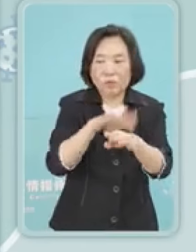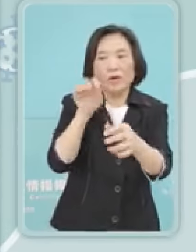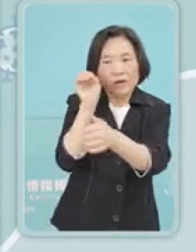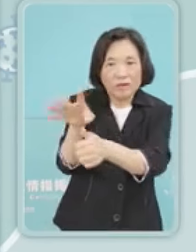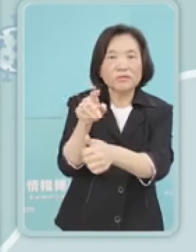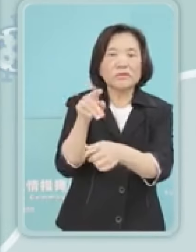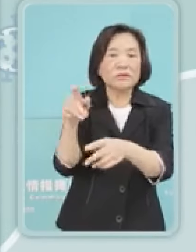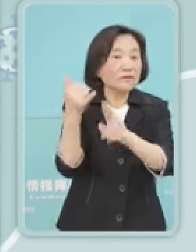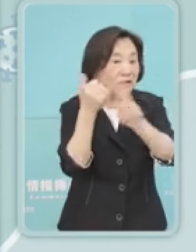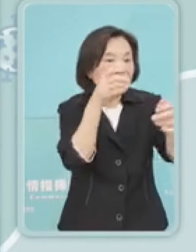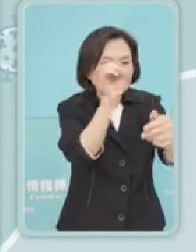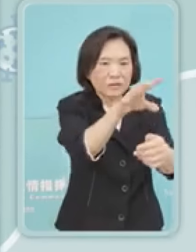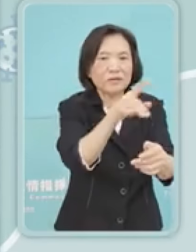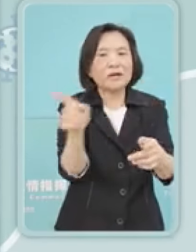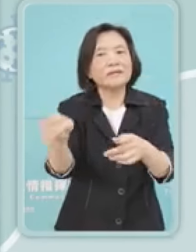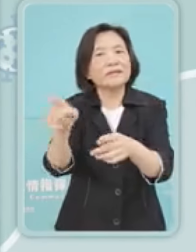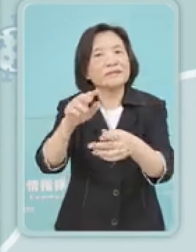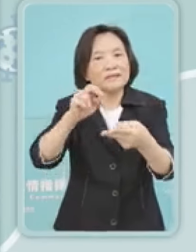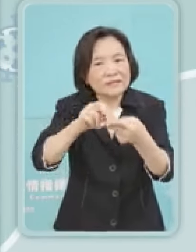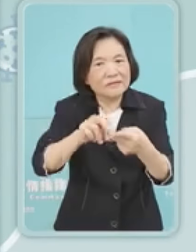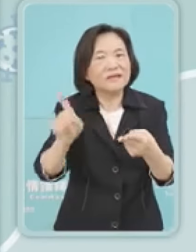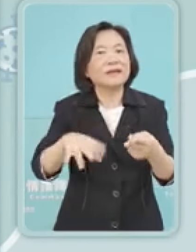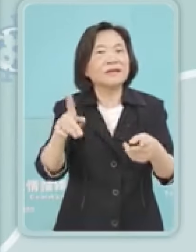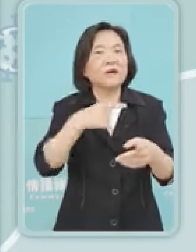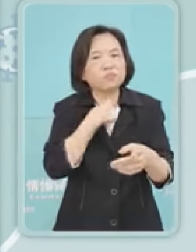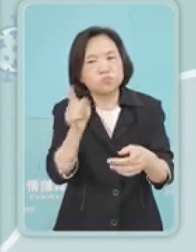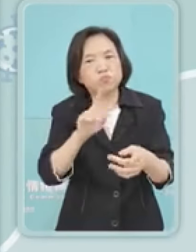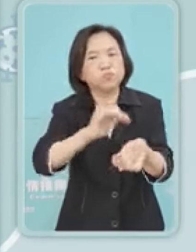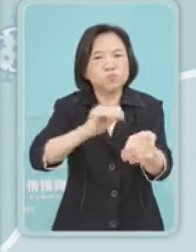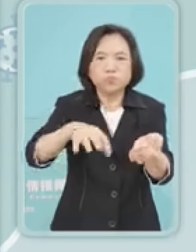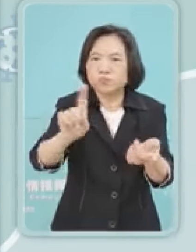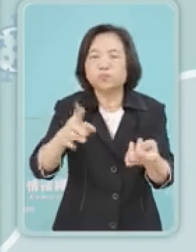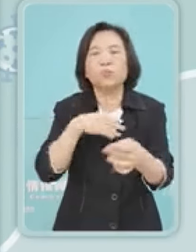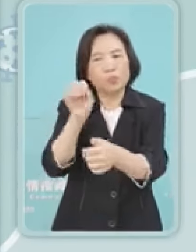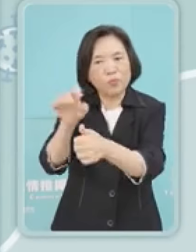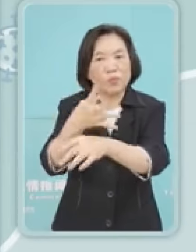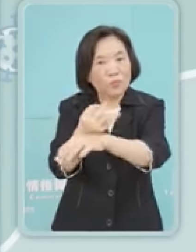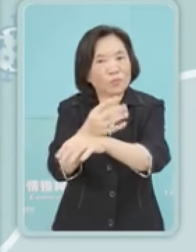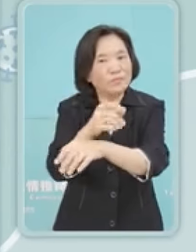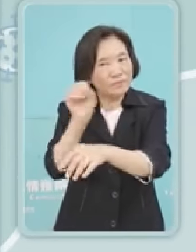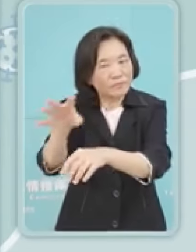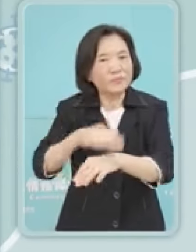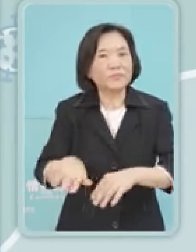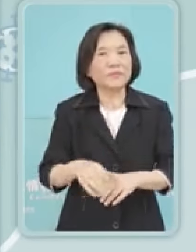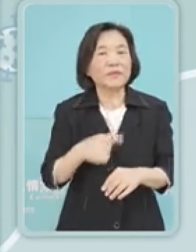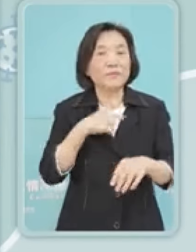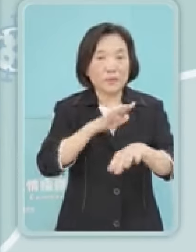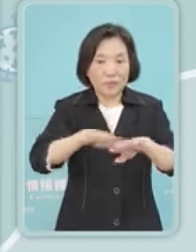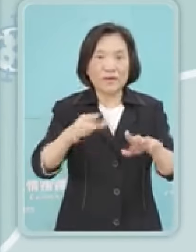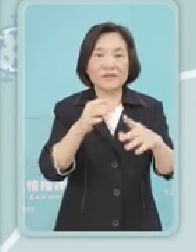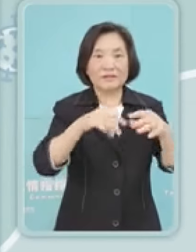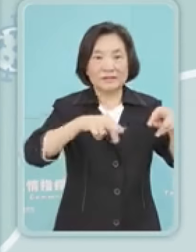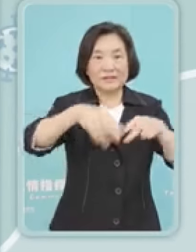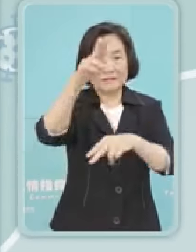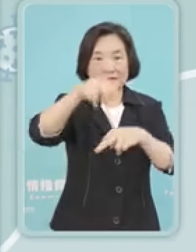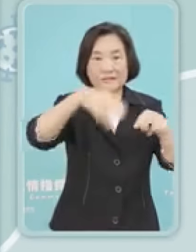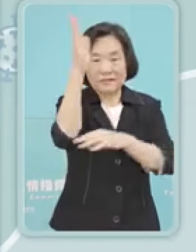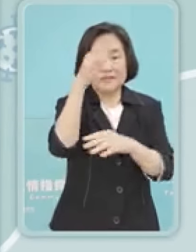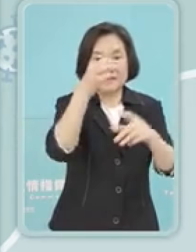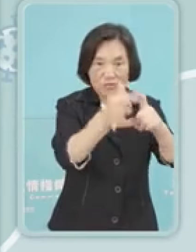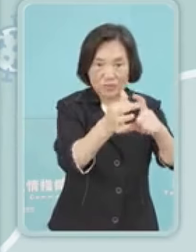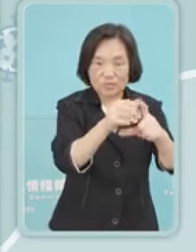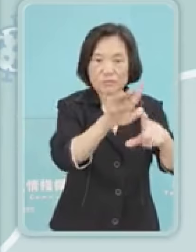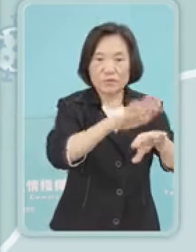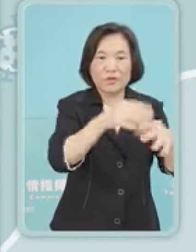医院哈，去什么时候去打，我们在每一个行政区哈会留下一家医院给那些不上网